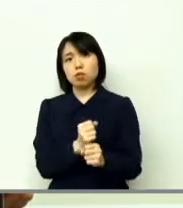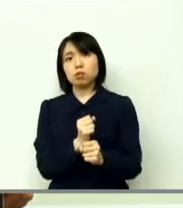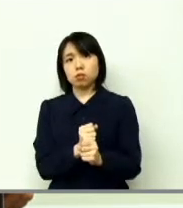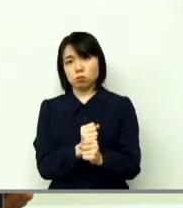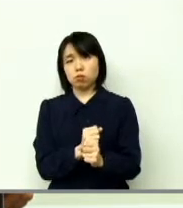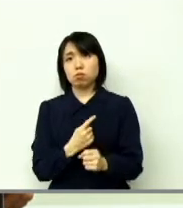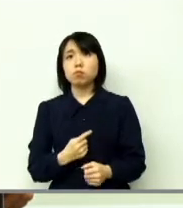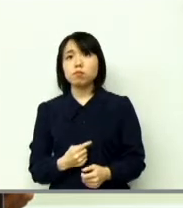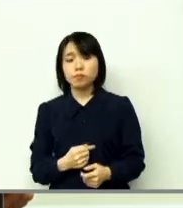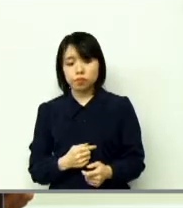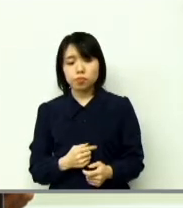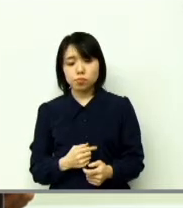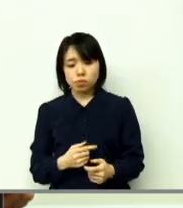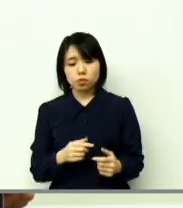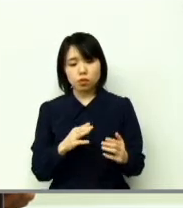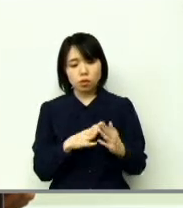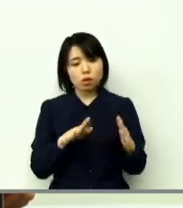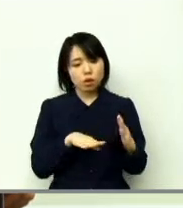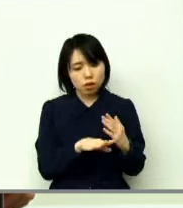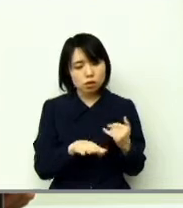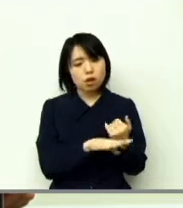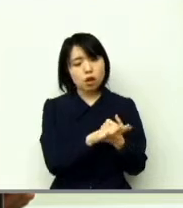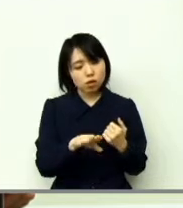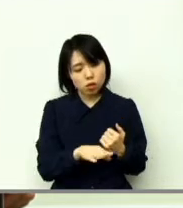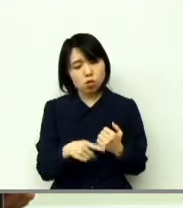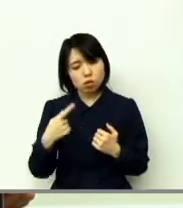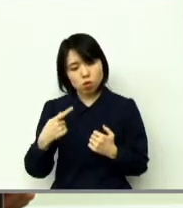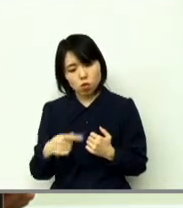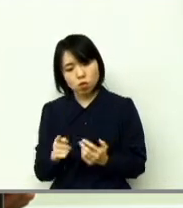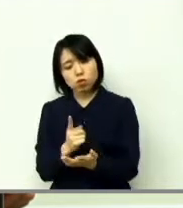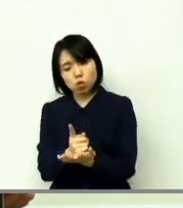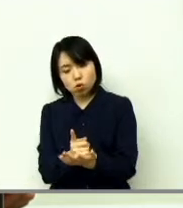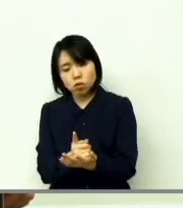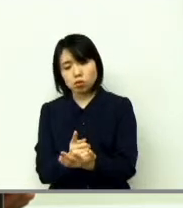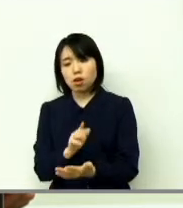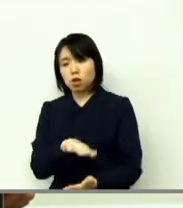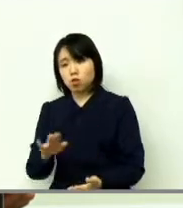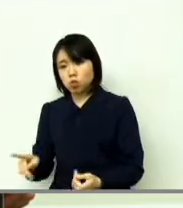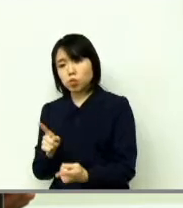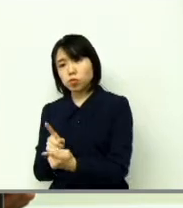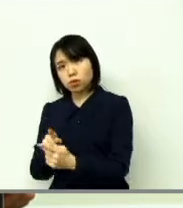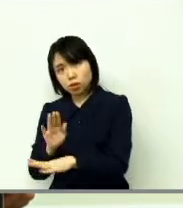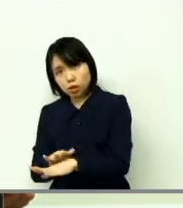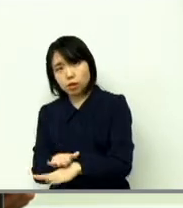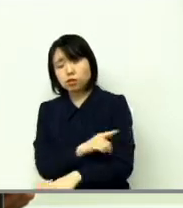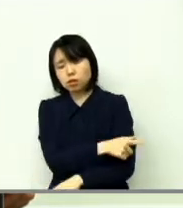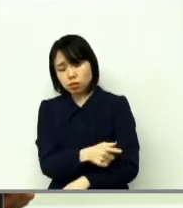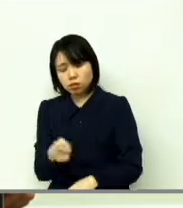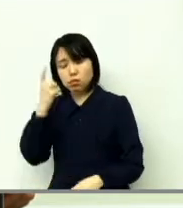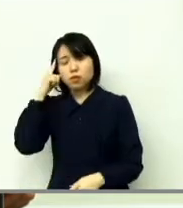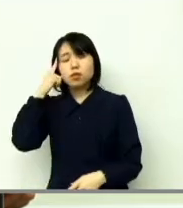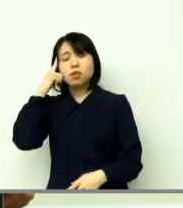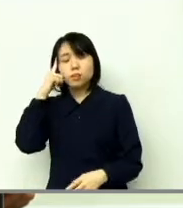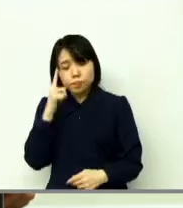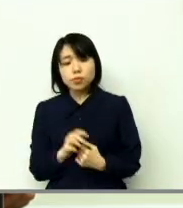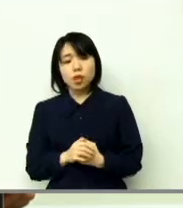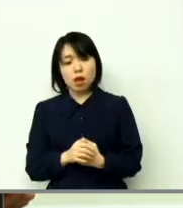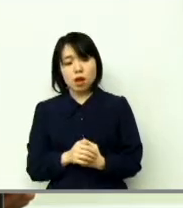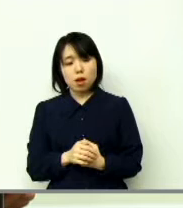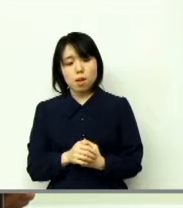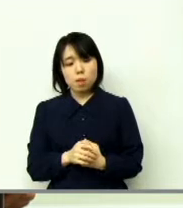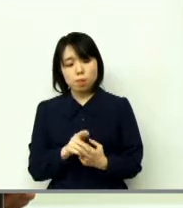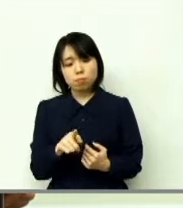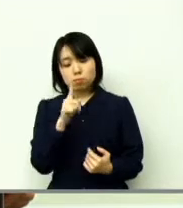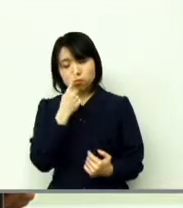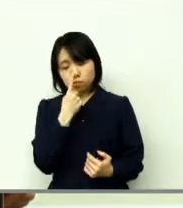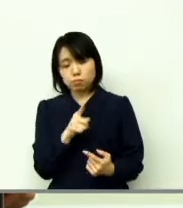ていろんな環境があろうと思います。また教育方針もあろうと思います。また子どもとの接し方もあると思います。その中で選んでいただいて